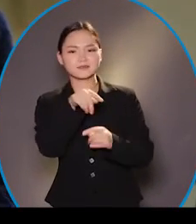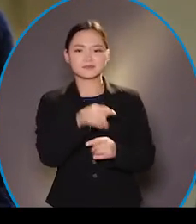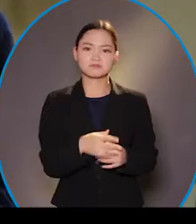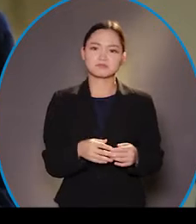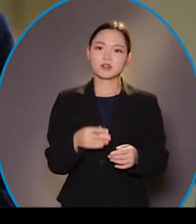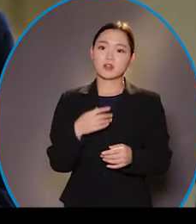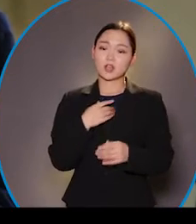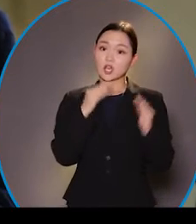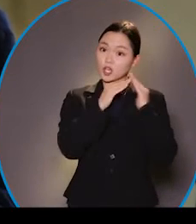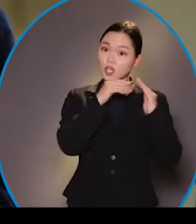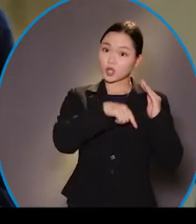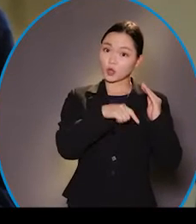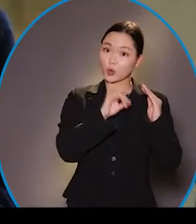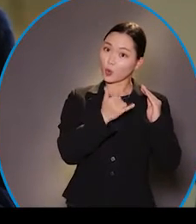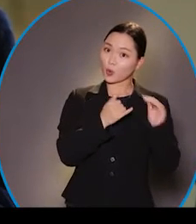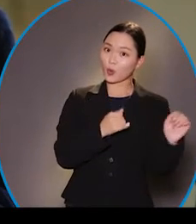Гэлтээ.